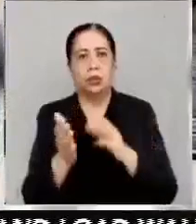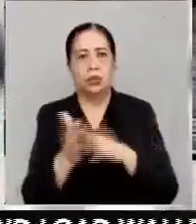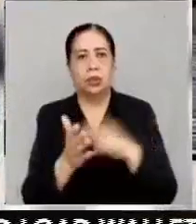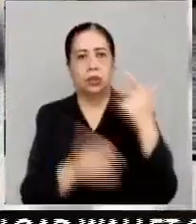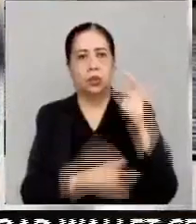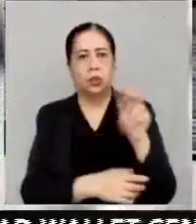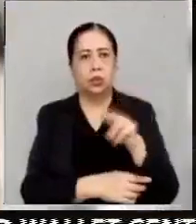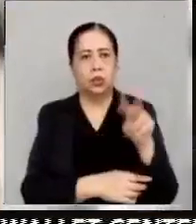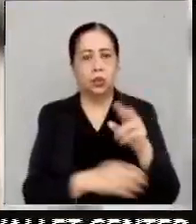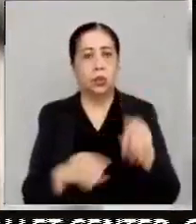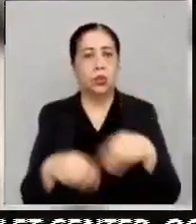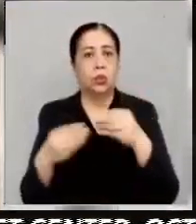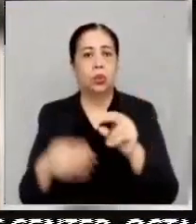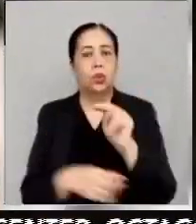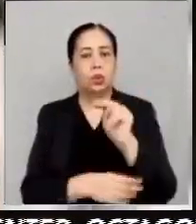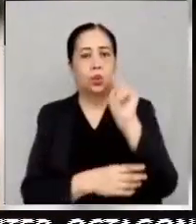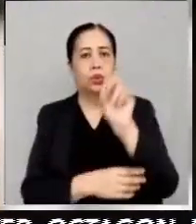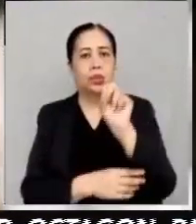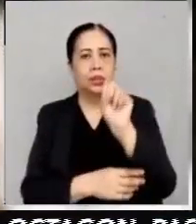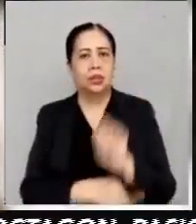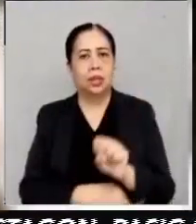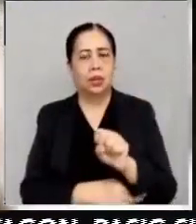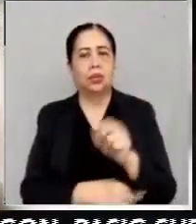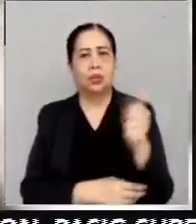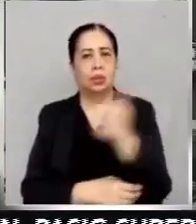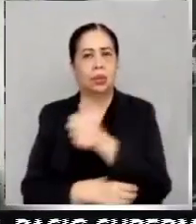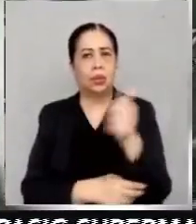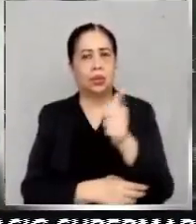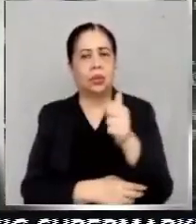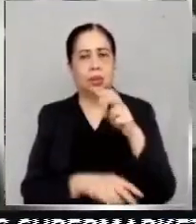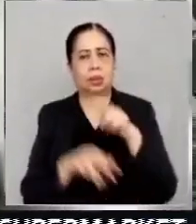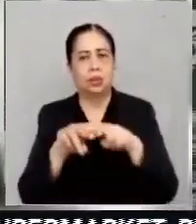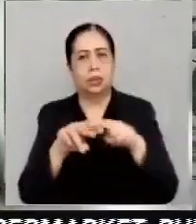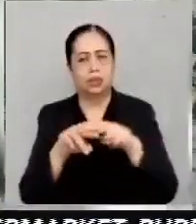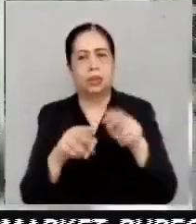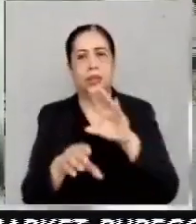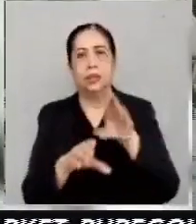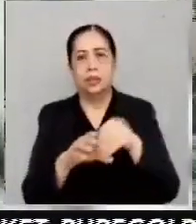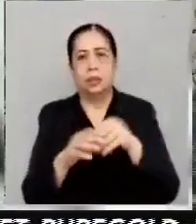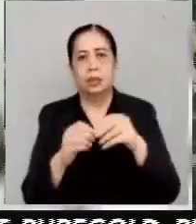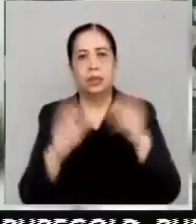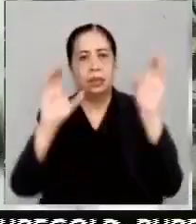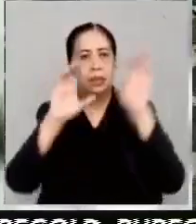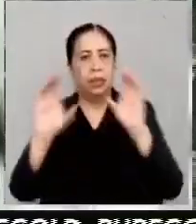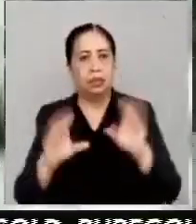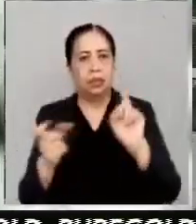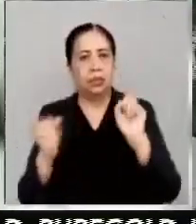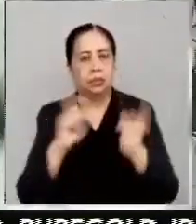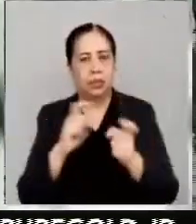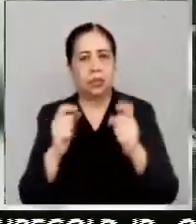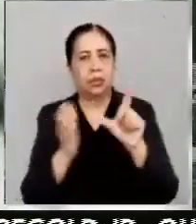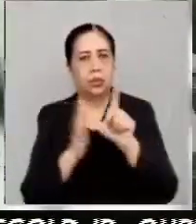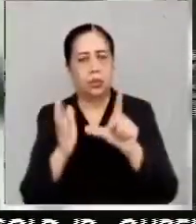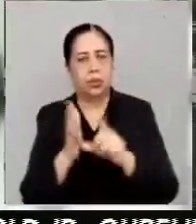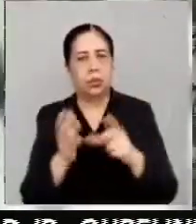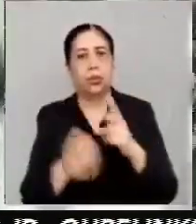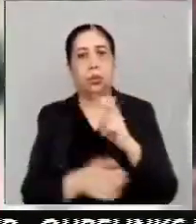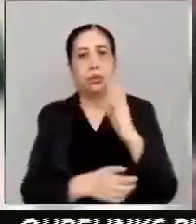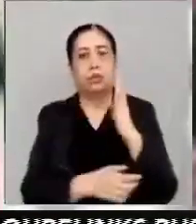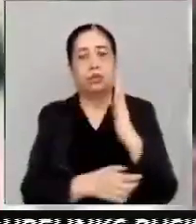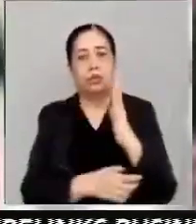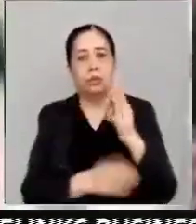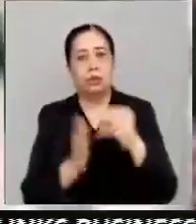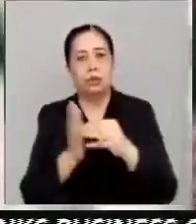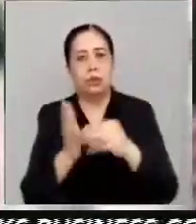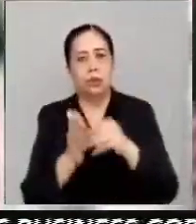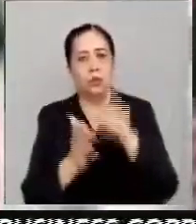mapupunta sa North-South Commuter Railway. Kabilang din ang unang climate change policy based loan na nagkakahalaga ng $250 million